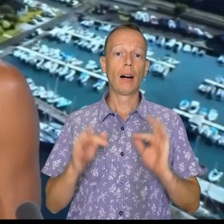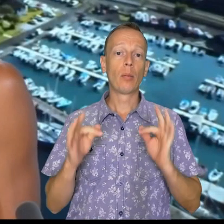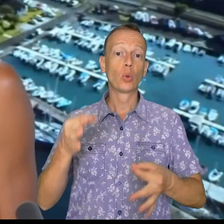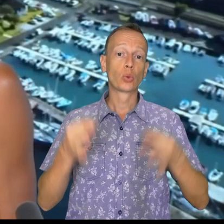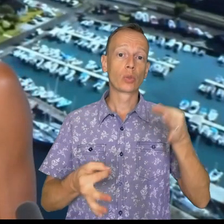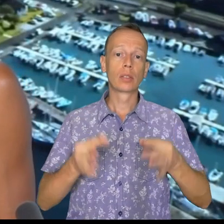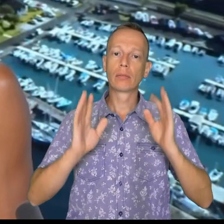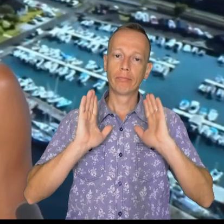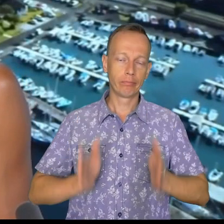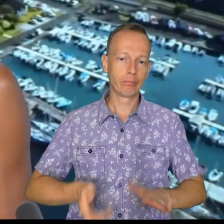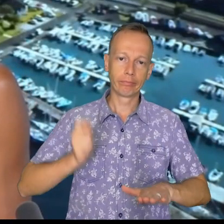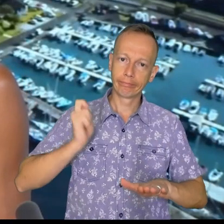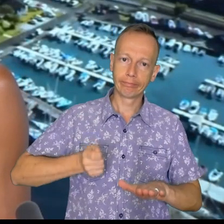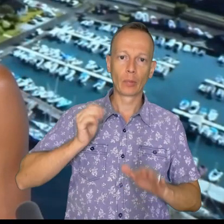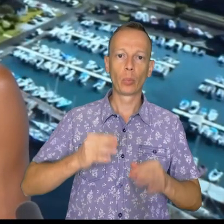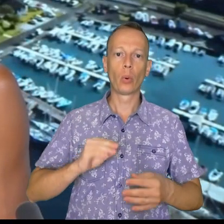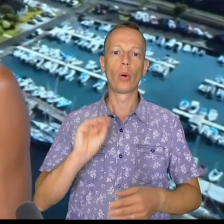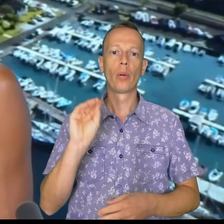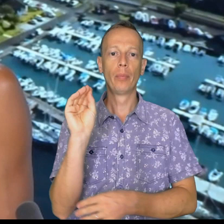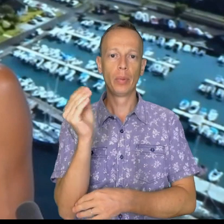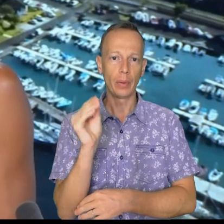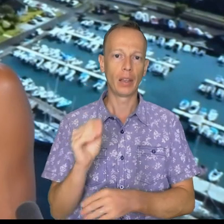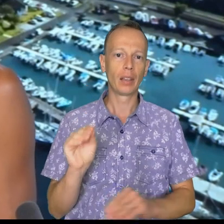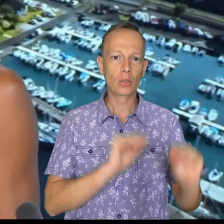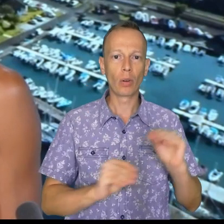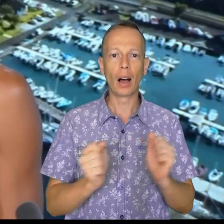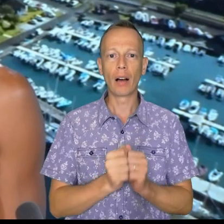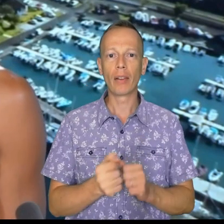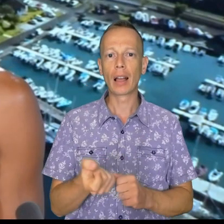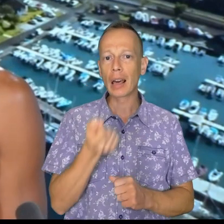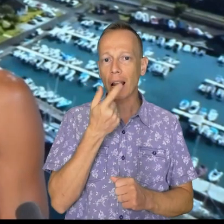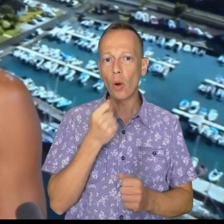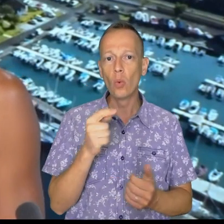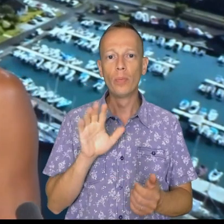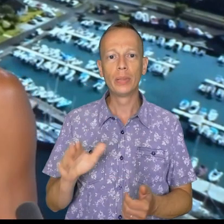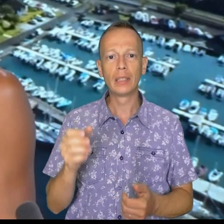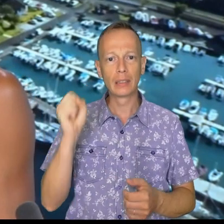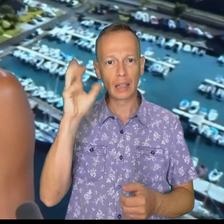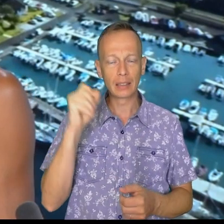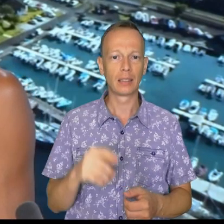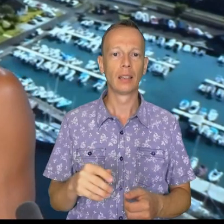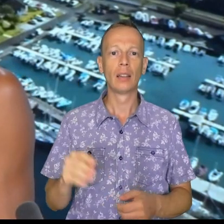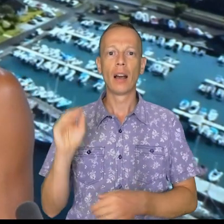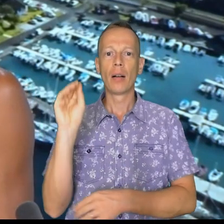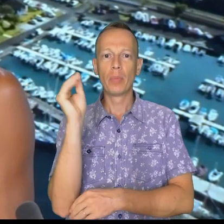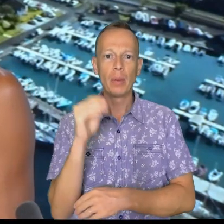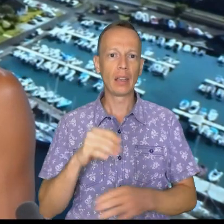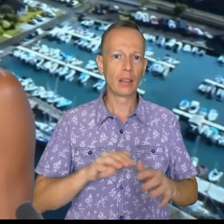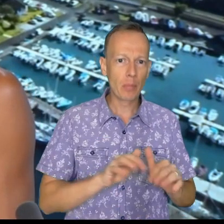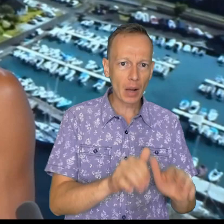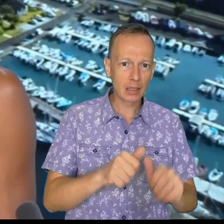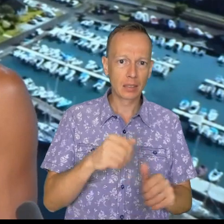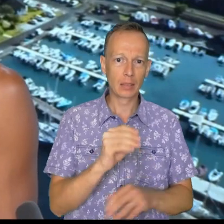Justice, le verdict est tombé dans l'affaire du bébé soigné au Raoult Haiti. Le tradipraticien qui avait massé le bébé cope d'1 an de prison